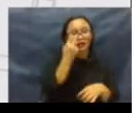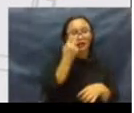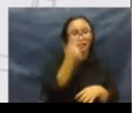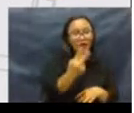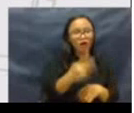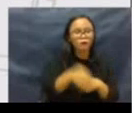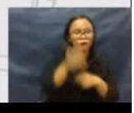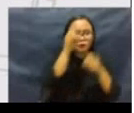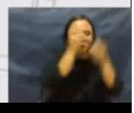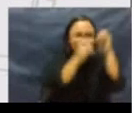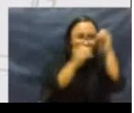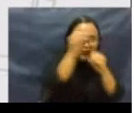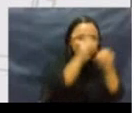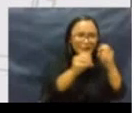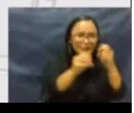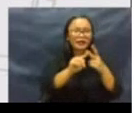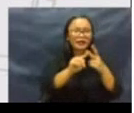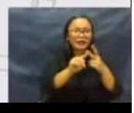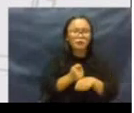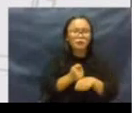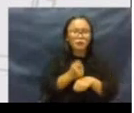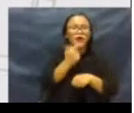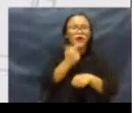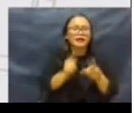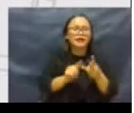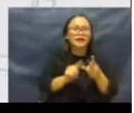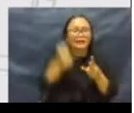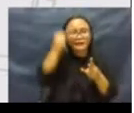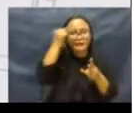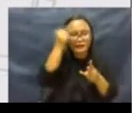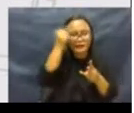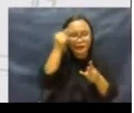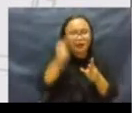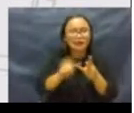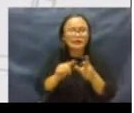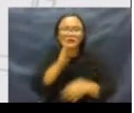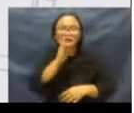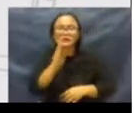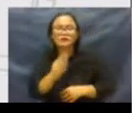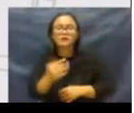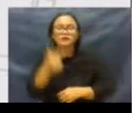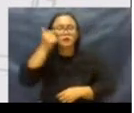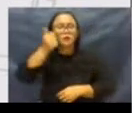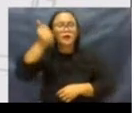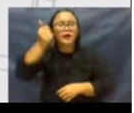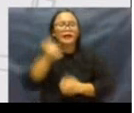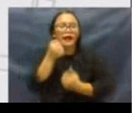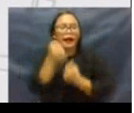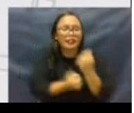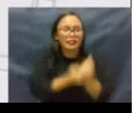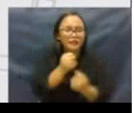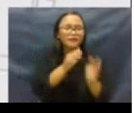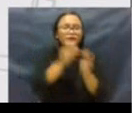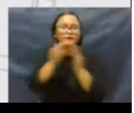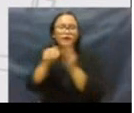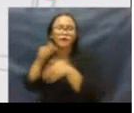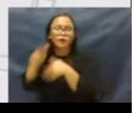nalar. Kualitasnya disiplin, mahir, aktif. Secara operasional, ya, proses otak yang terjadi